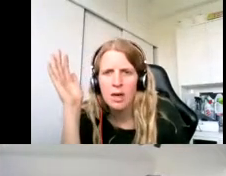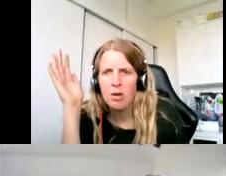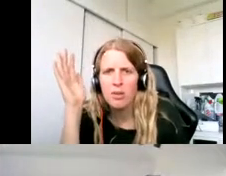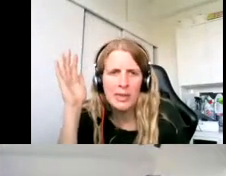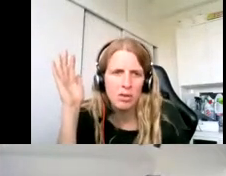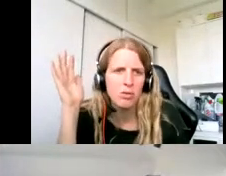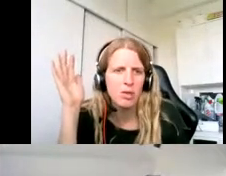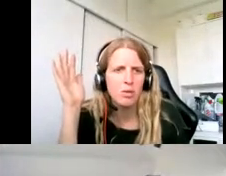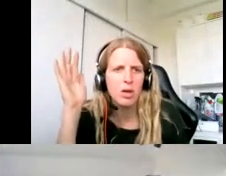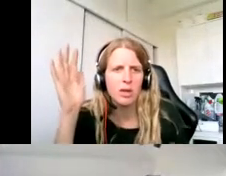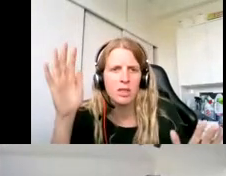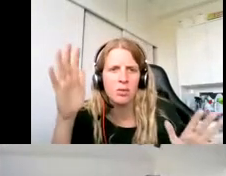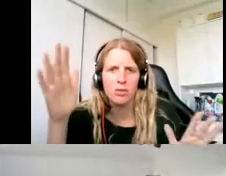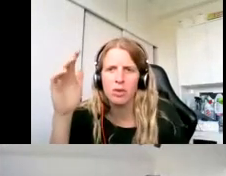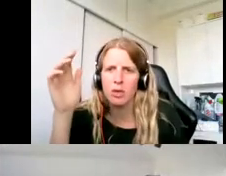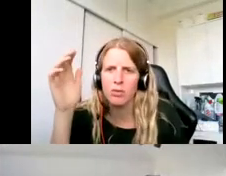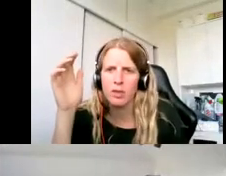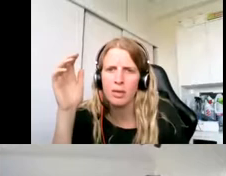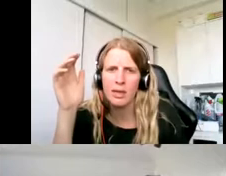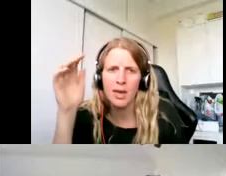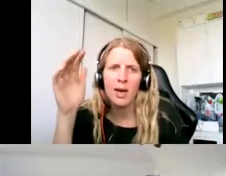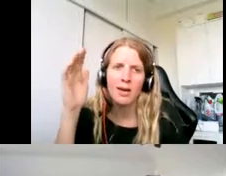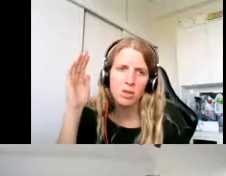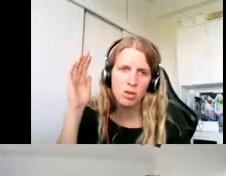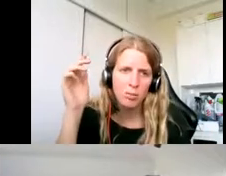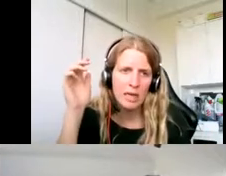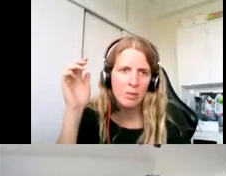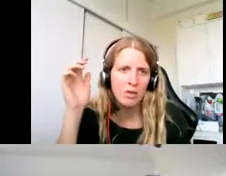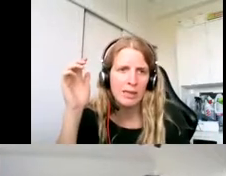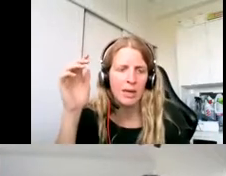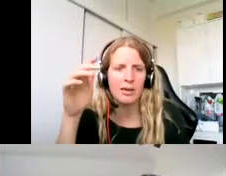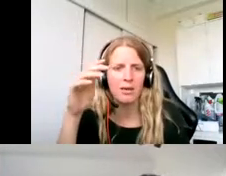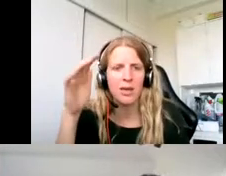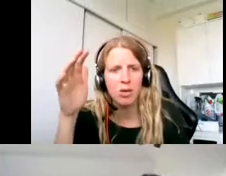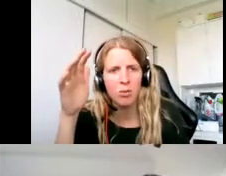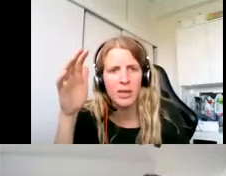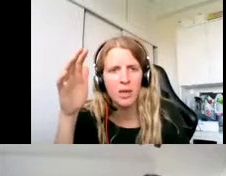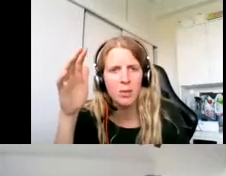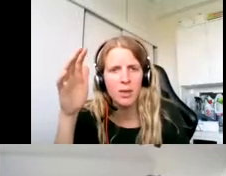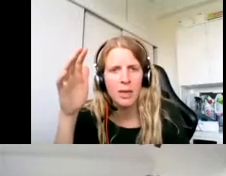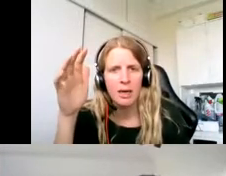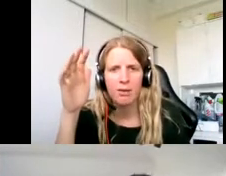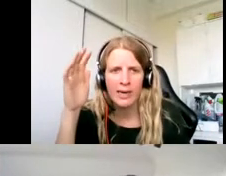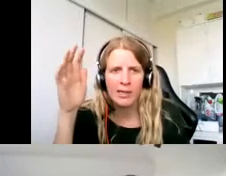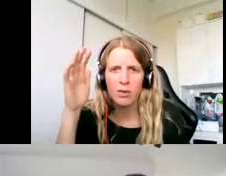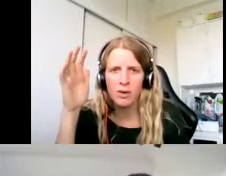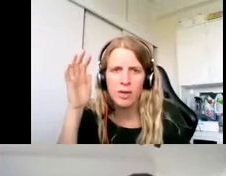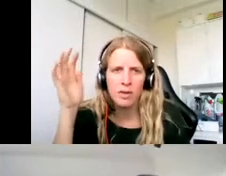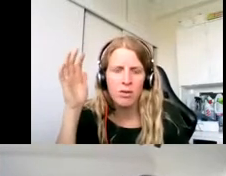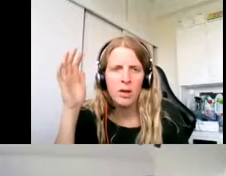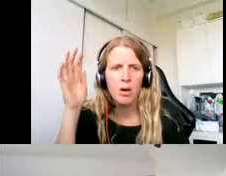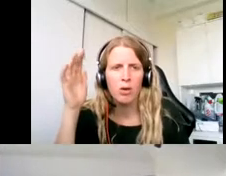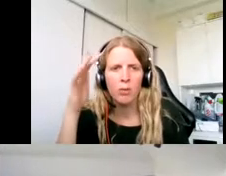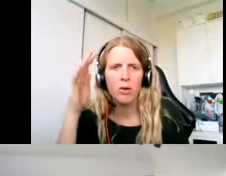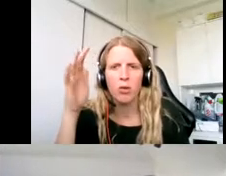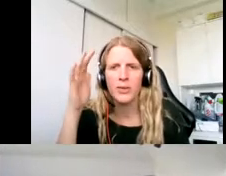gezien, vermijd het zoveel mogelijk, zie gewoon voor die continuïteit. Als je toch met iemand werkt dan eigenlijk een dag komt helpen, vraag dan ook